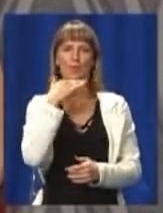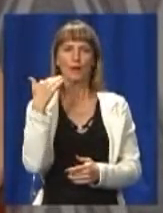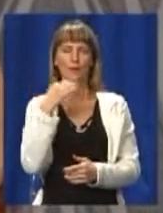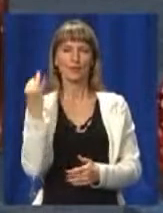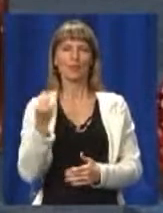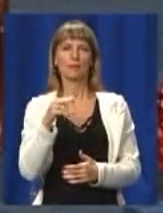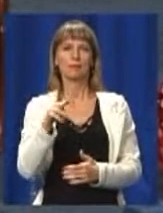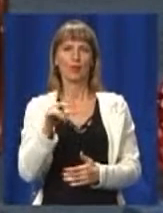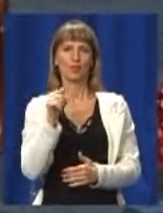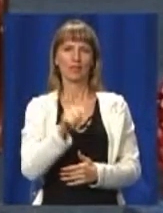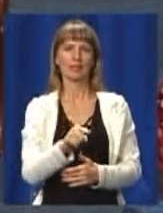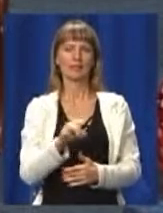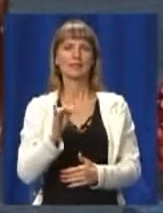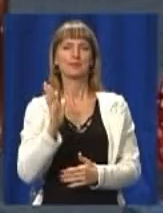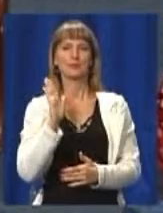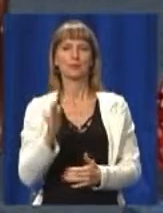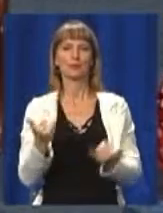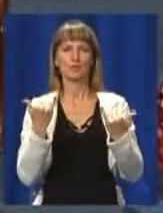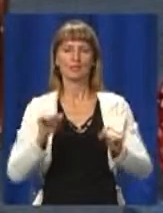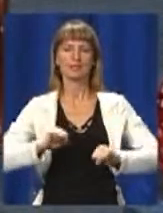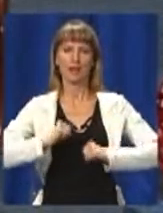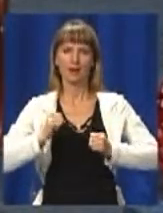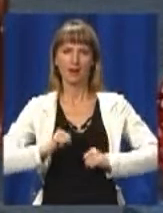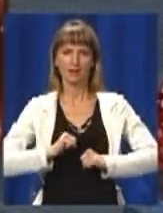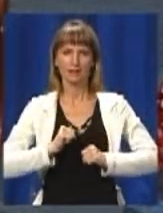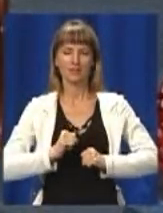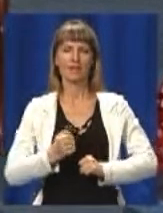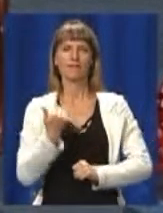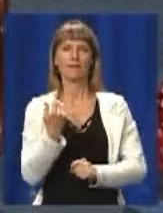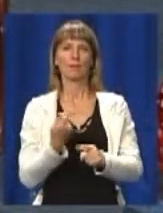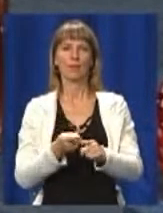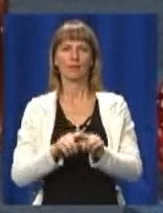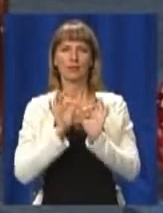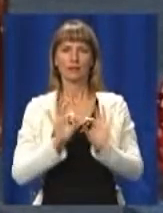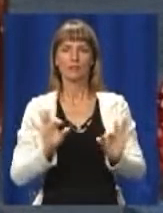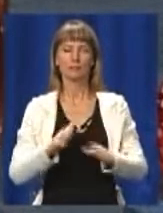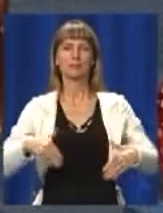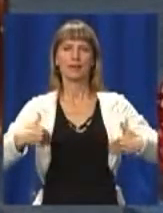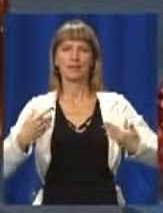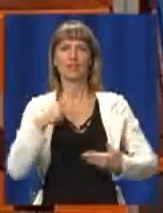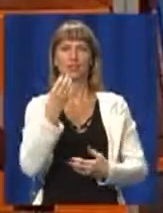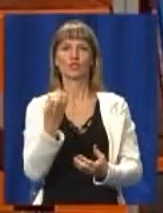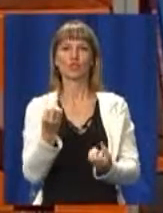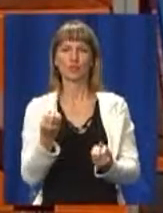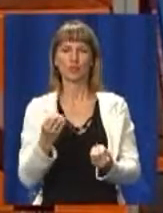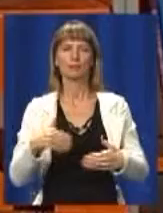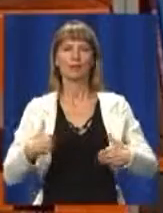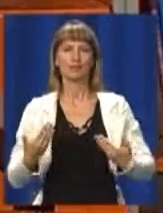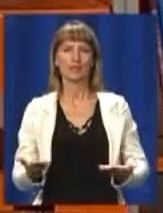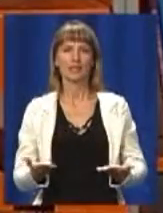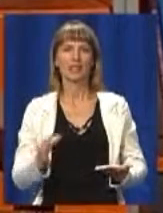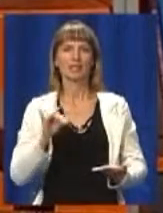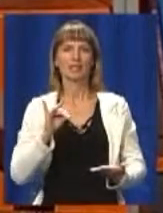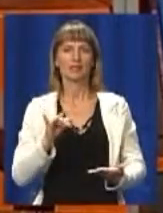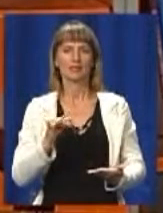багато-багато цікавого про неї. Ну от і будемо сьогодні намагатися, в принципі, вам це розповідати. Привіт, кажемо ще раз. Привіт. Та,